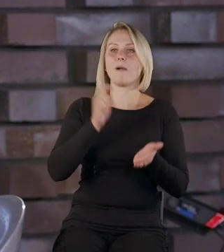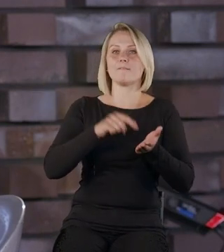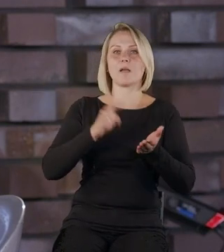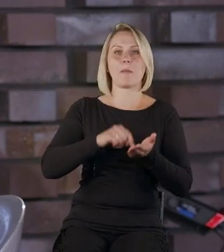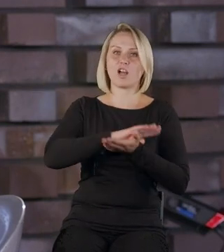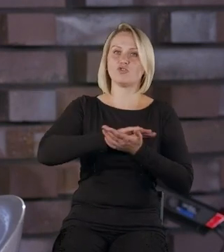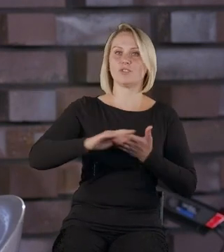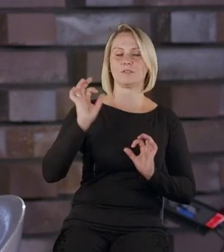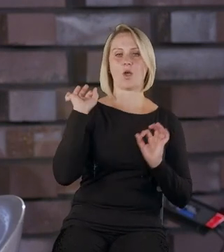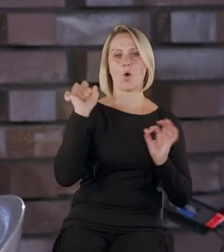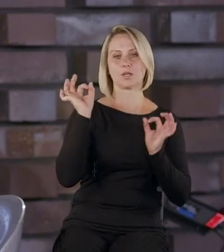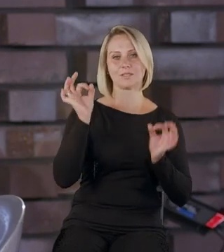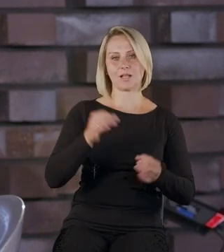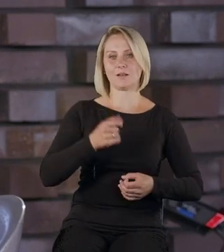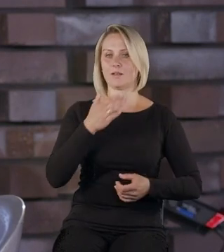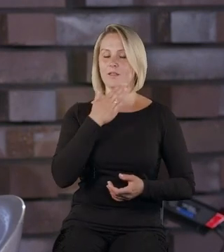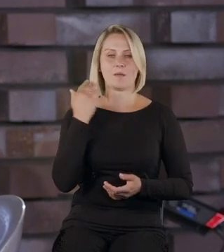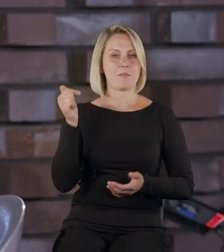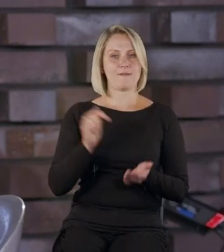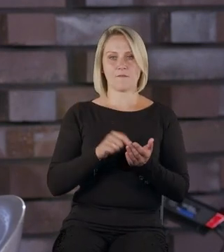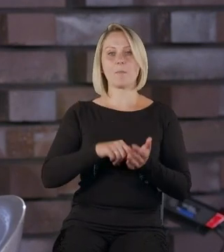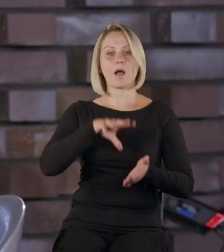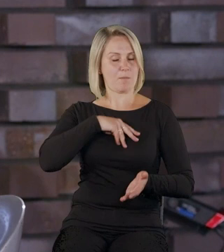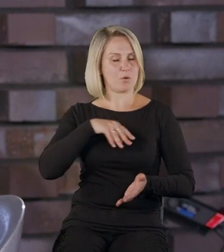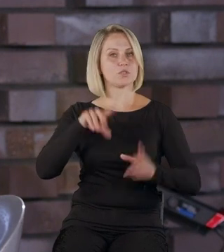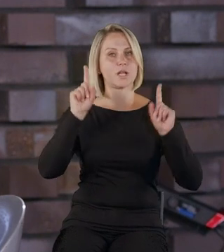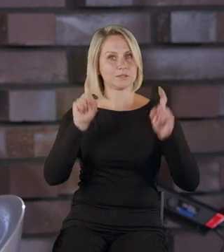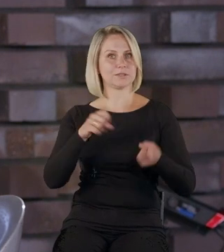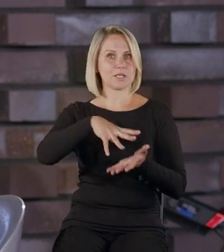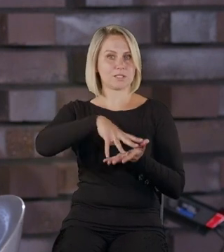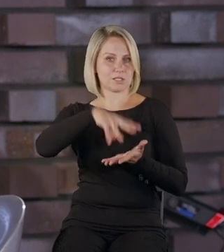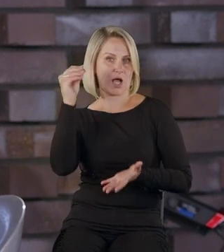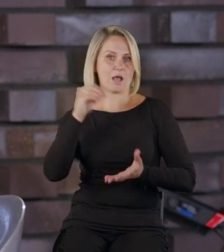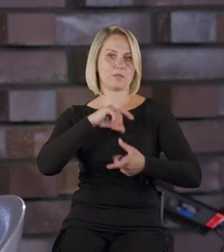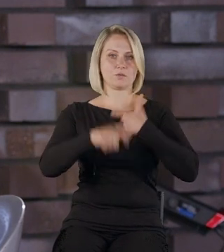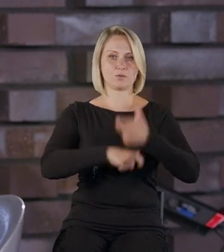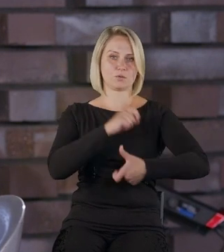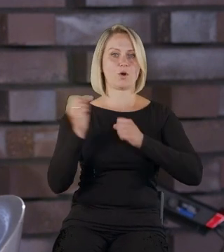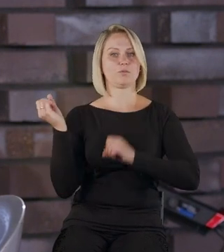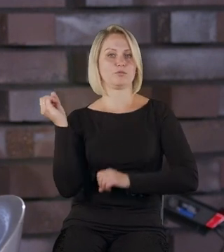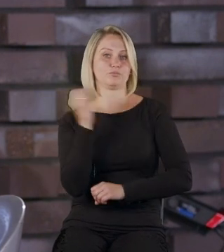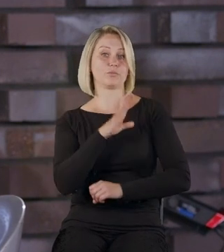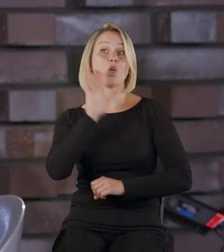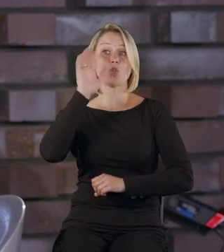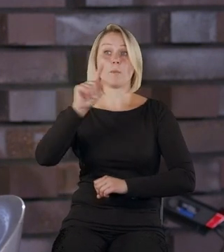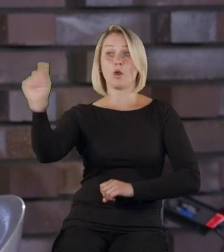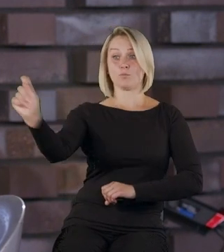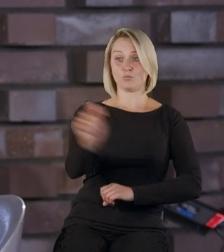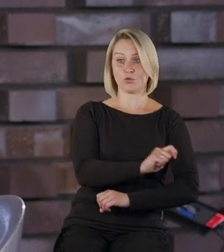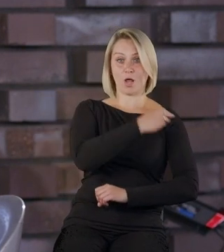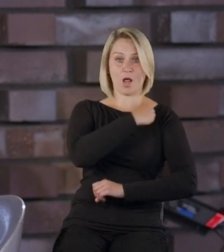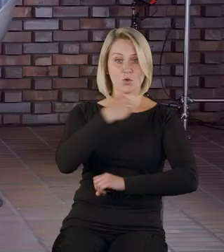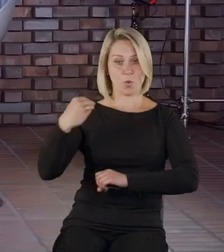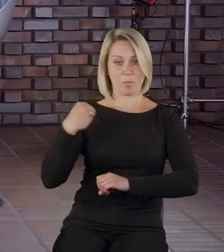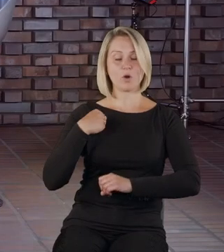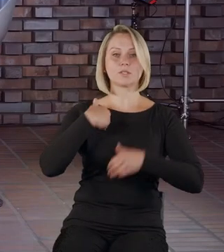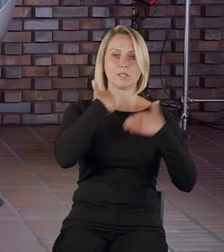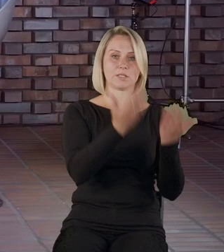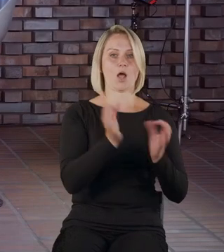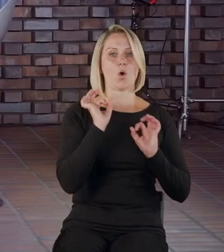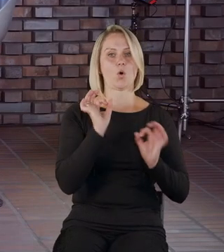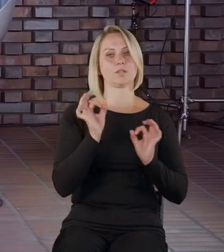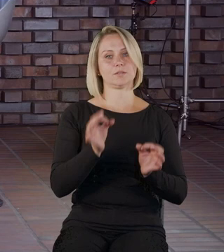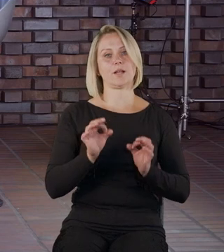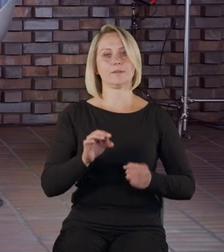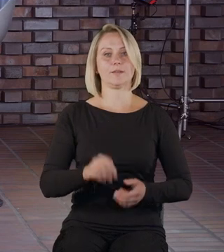wymagane przyniesienie czy przywiezienie oryginałów. Oryginały można dostarczyć po przyjeździe do Polski celem podjęcia studiów. Także tym